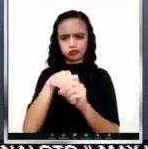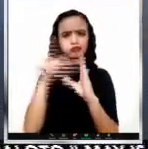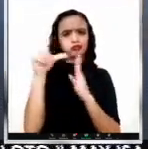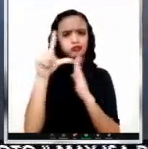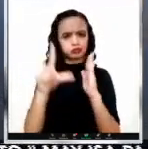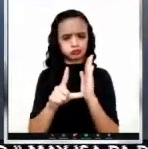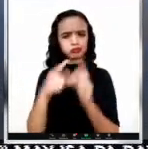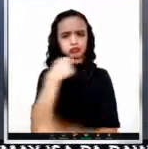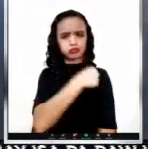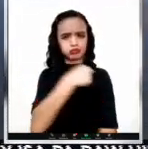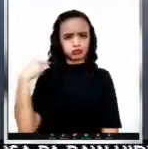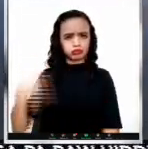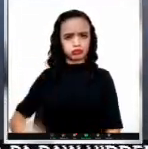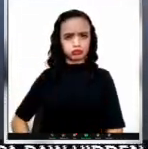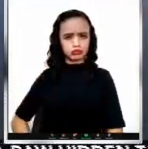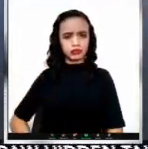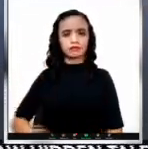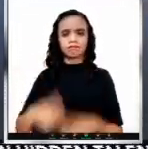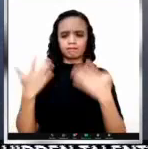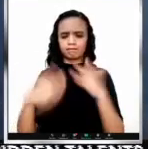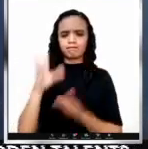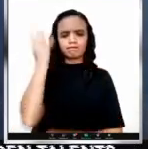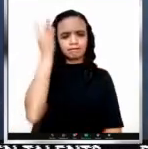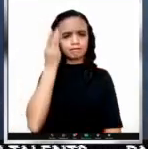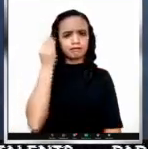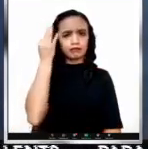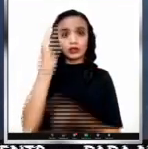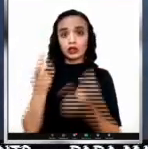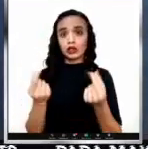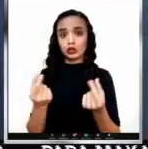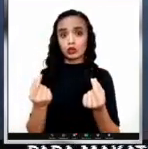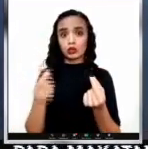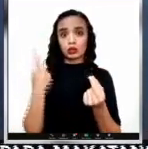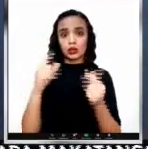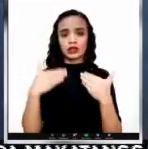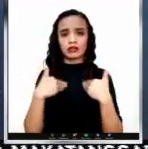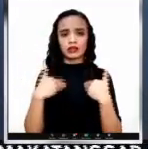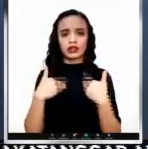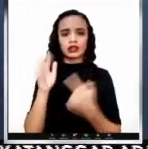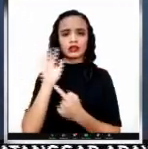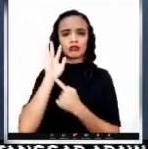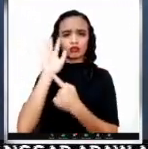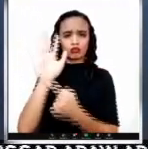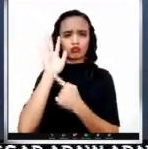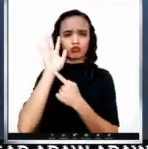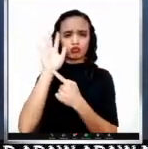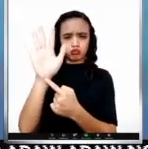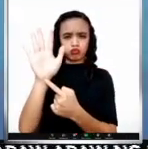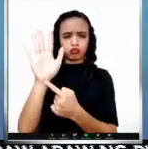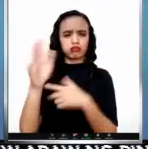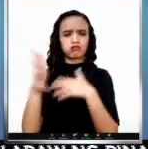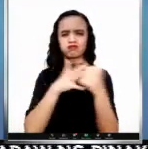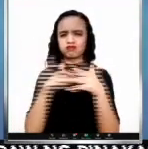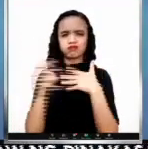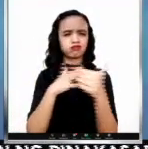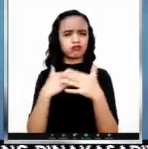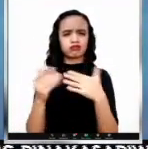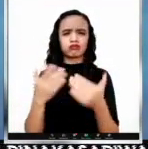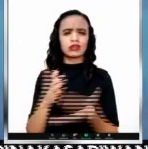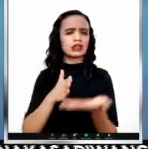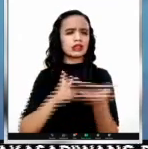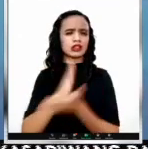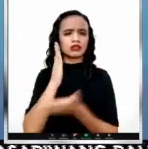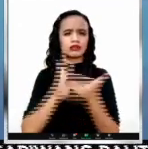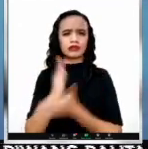matapos pagmuni-munihan, nagpasya siyang ihain ng diplomatic protest. Kahit pasabihin karapatang pansoberanya ng